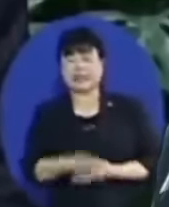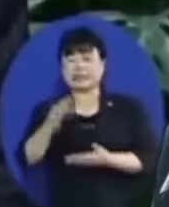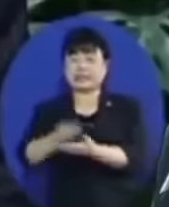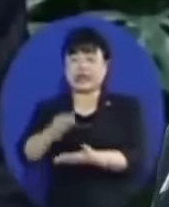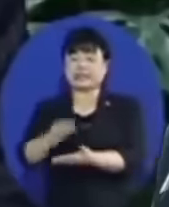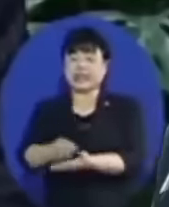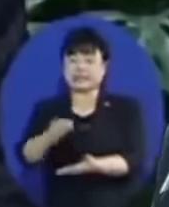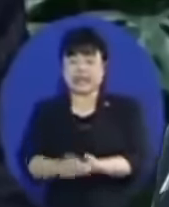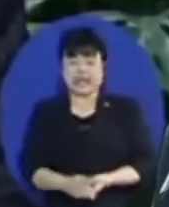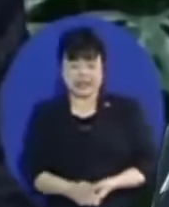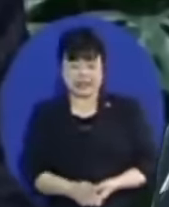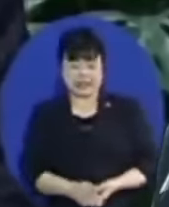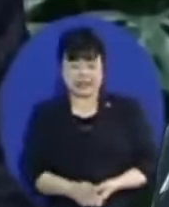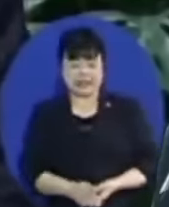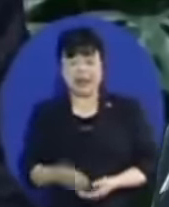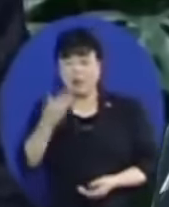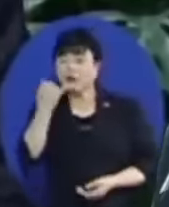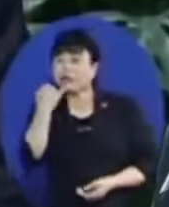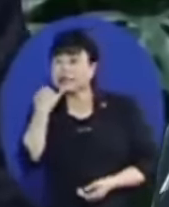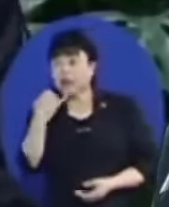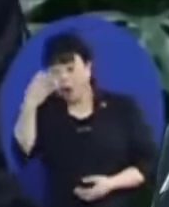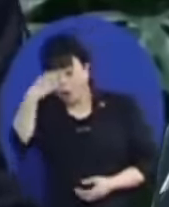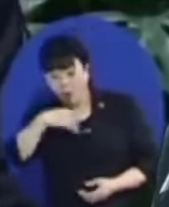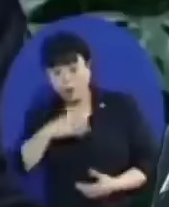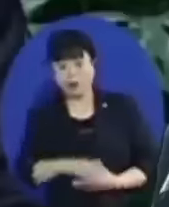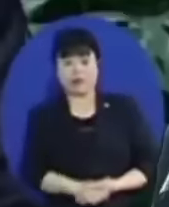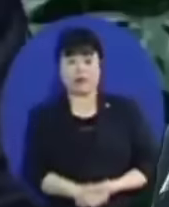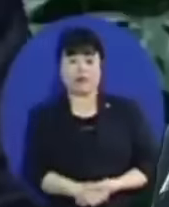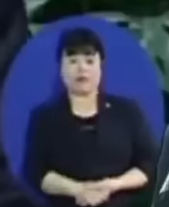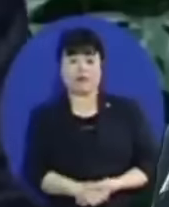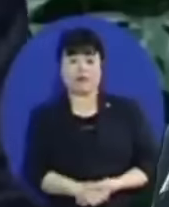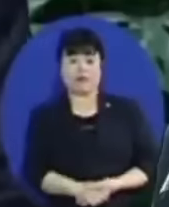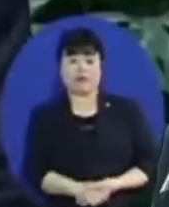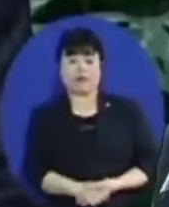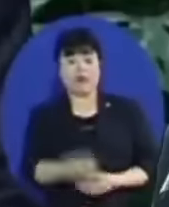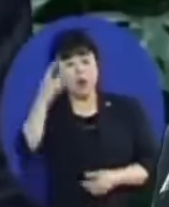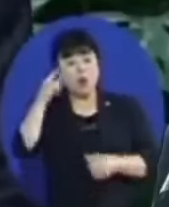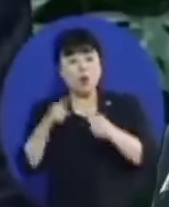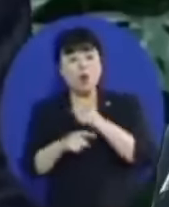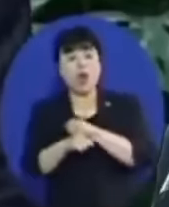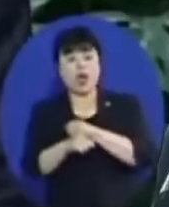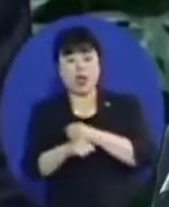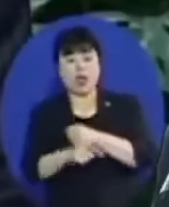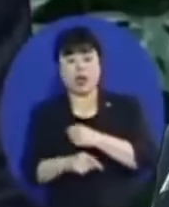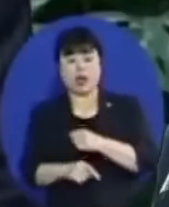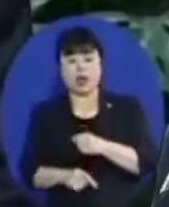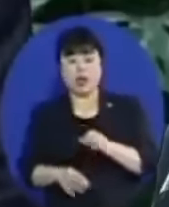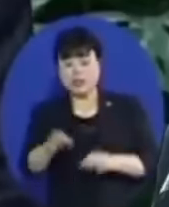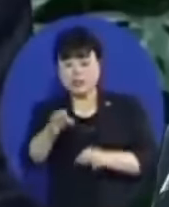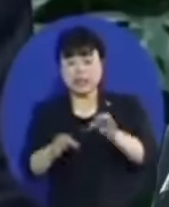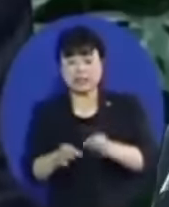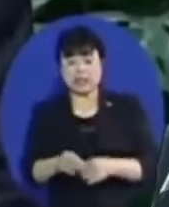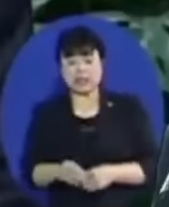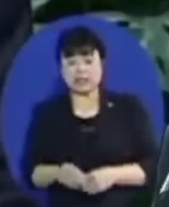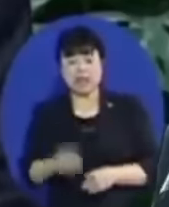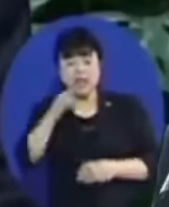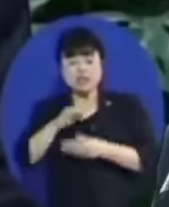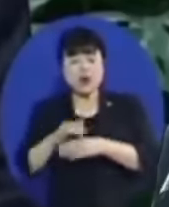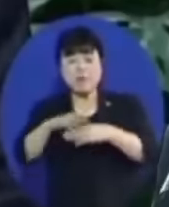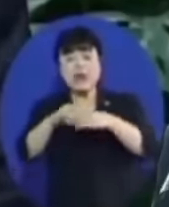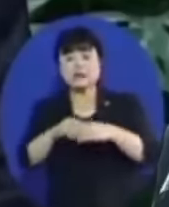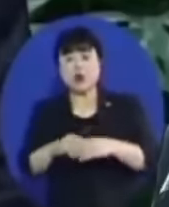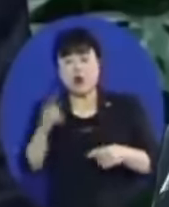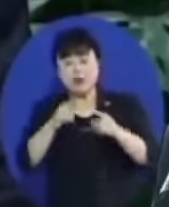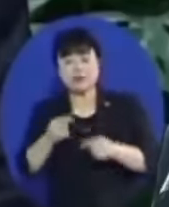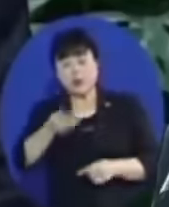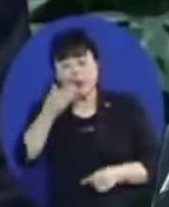나간다. 이거는 흠이 나는 사람이니까 먹어도 괜찮다고 그럼 먹어버립니다. 왜 나간 사과를 자꾸 만져가지고 흠을 내놓고